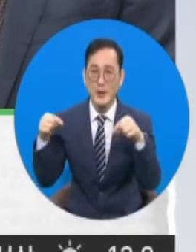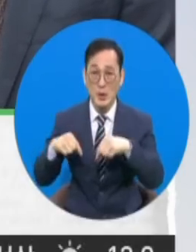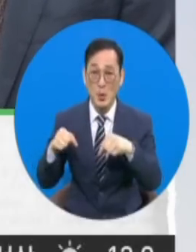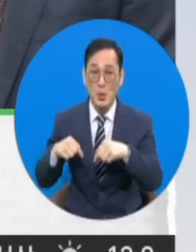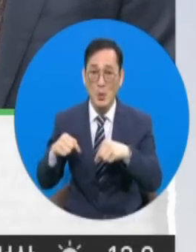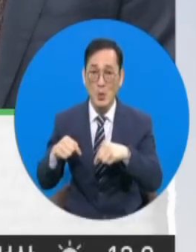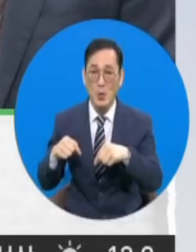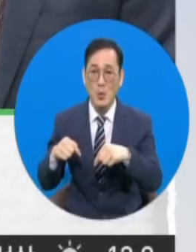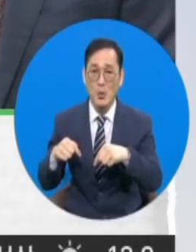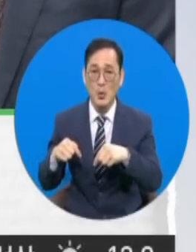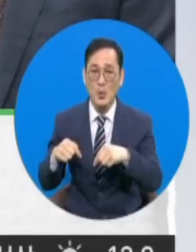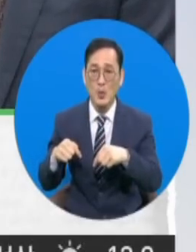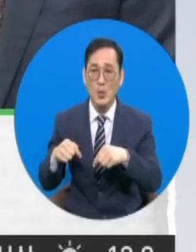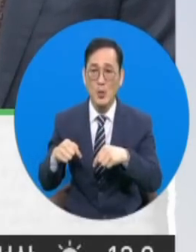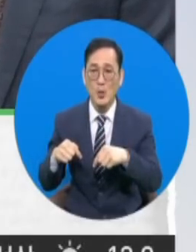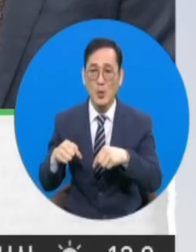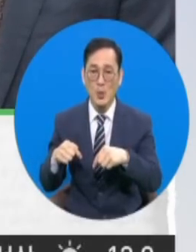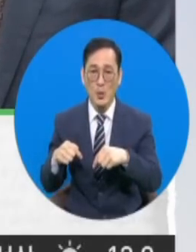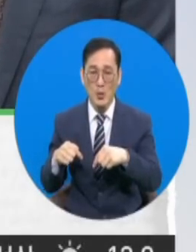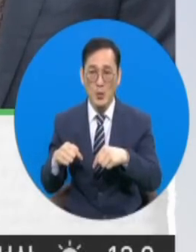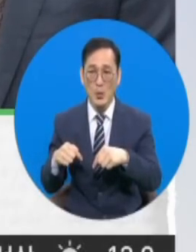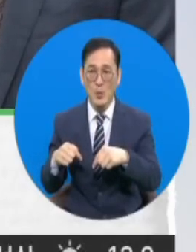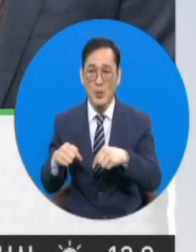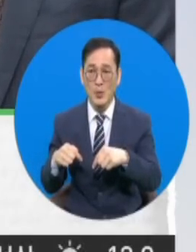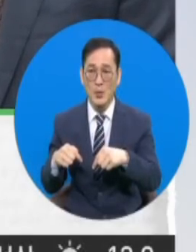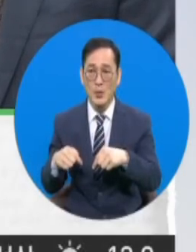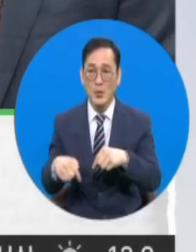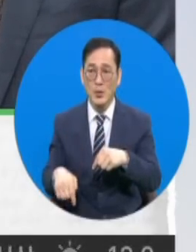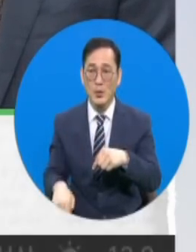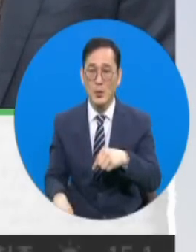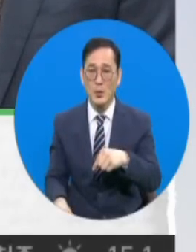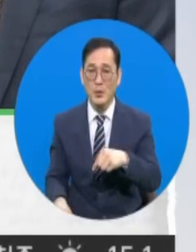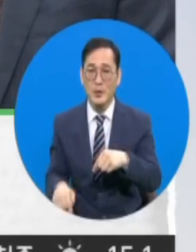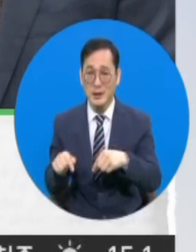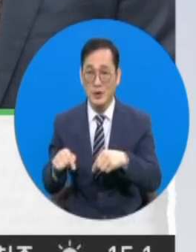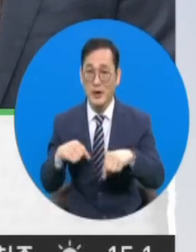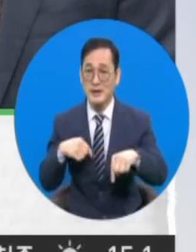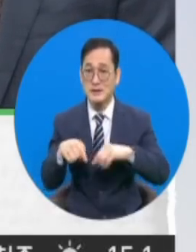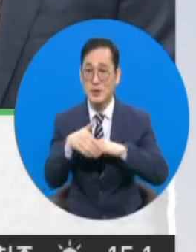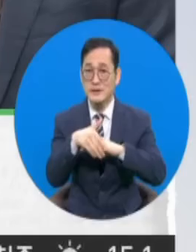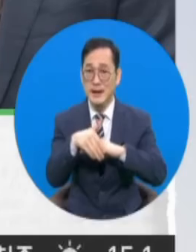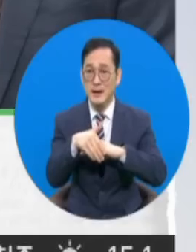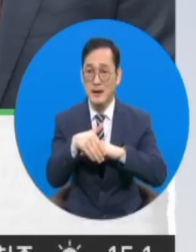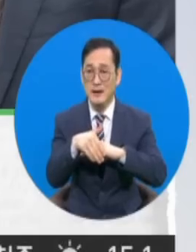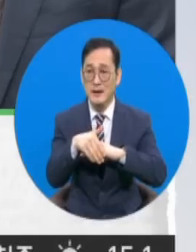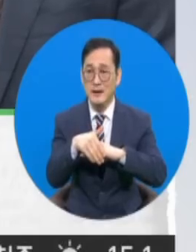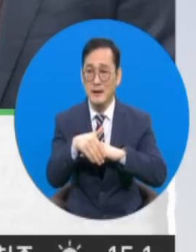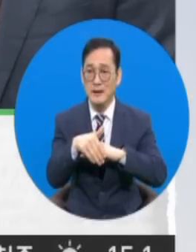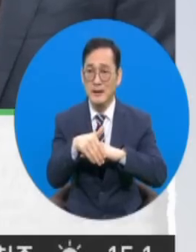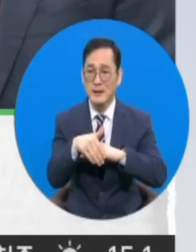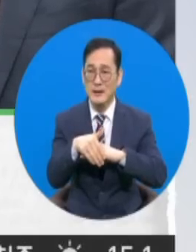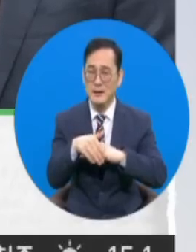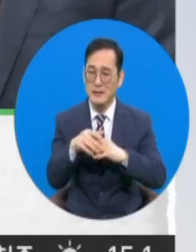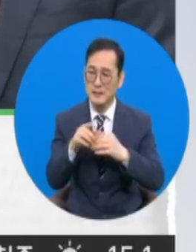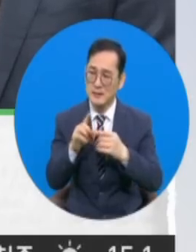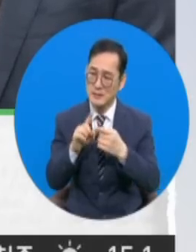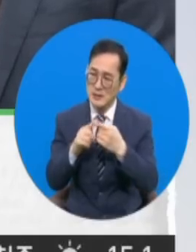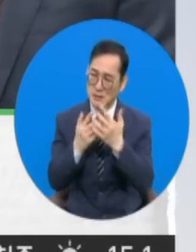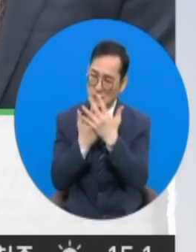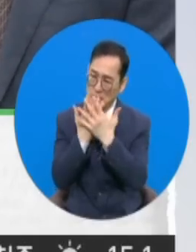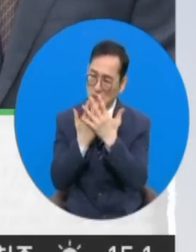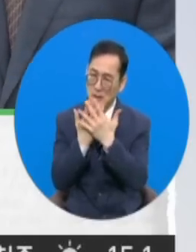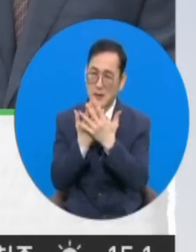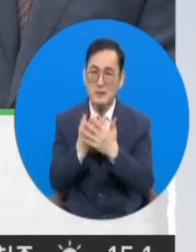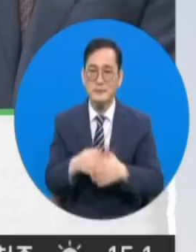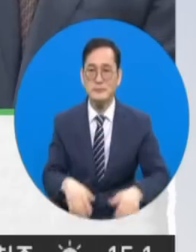추구해왔던 그 동안에 대한민국의 외교안보 정책이 말하자면 이게 불분명한 의미가 불분명한